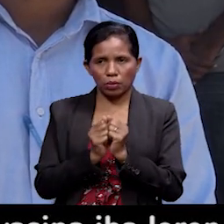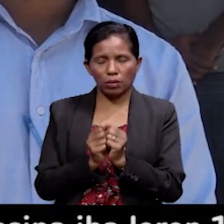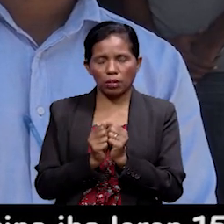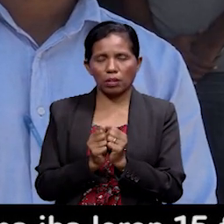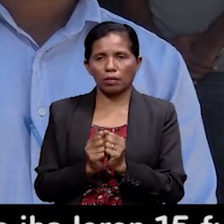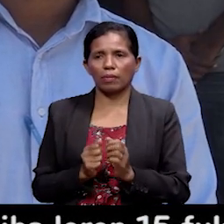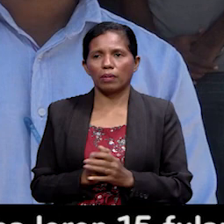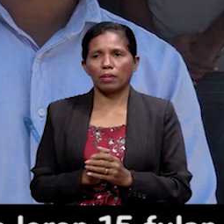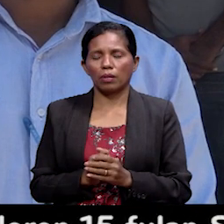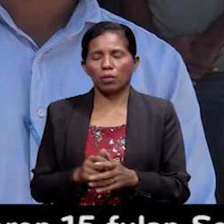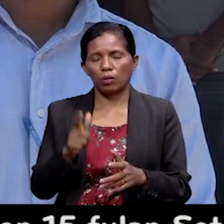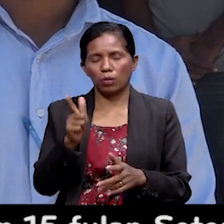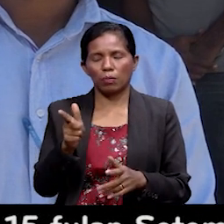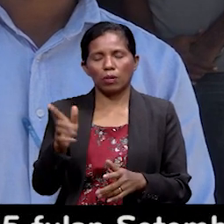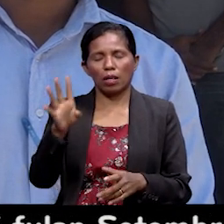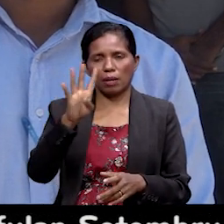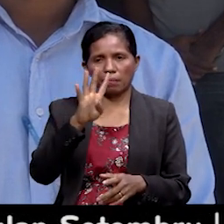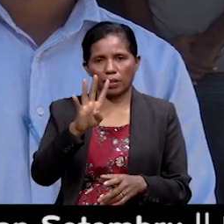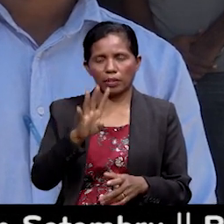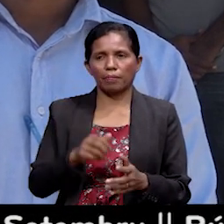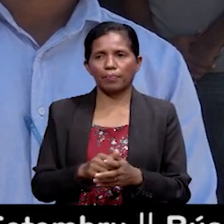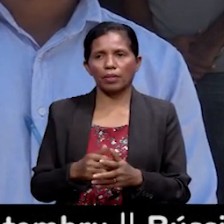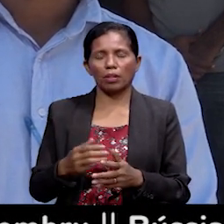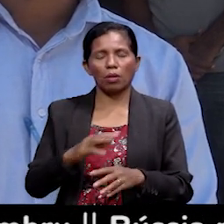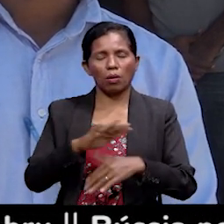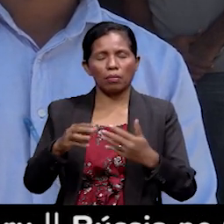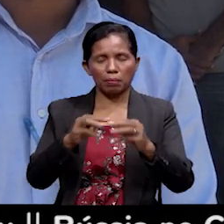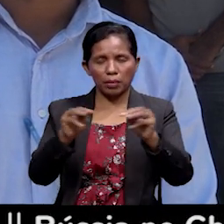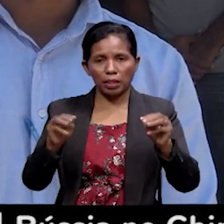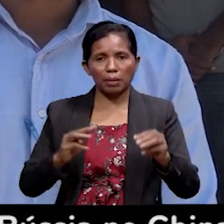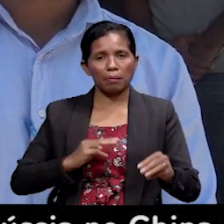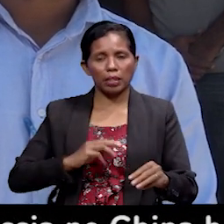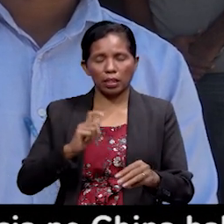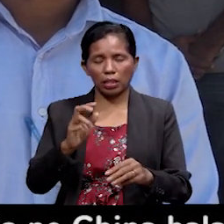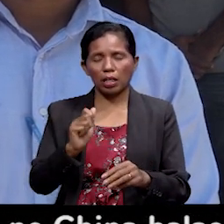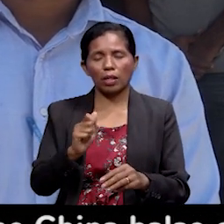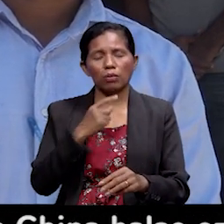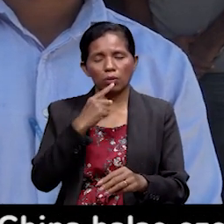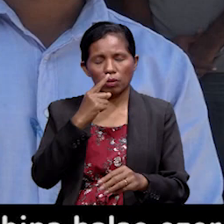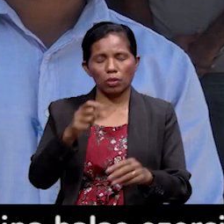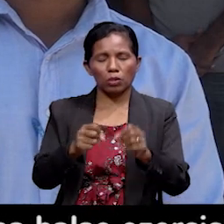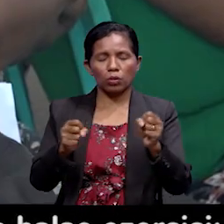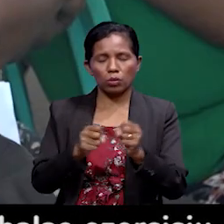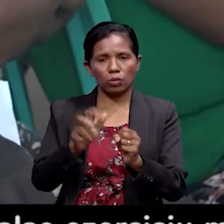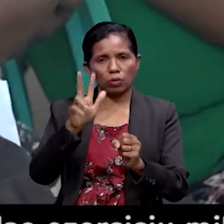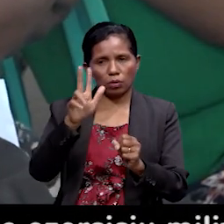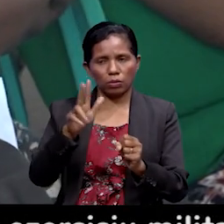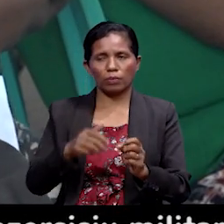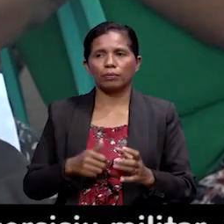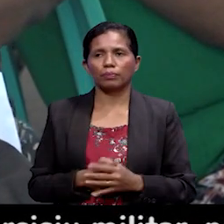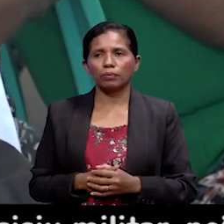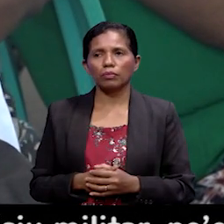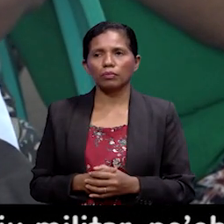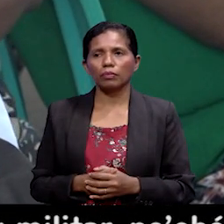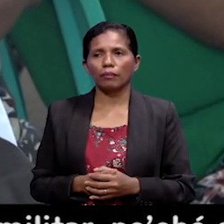tadi 24 agora he metinaru ini yang bahut suku tolo suku dah hetanho umat tolo Maria da